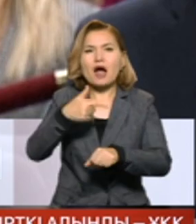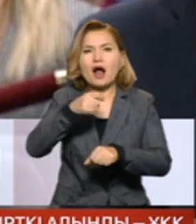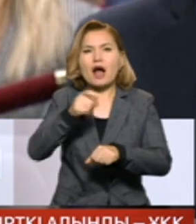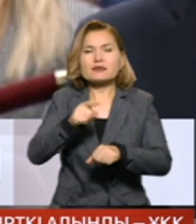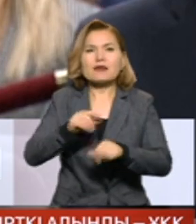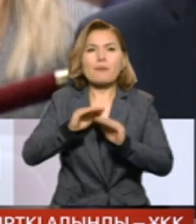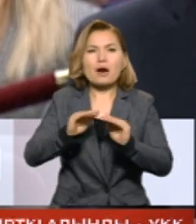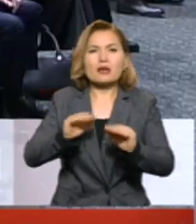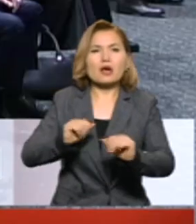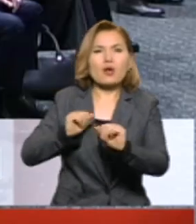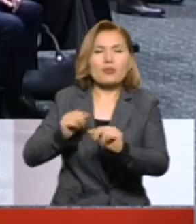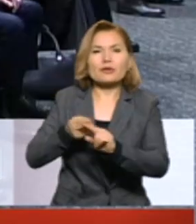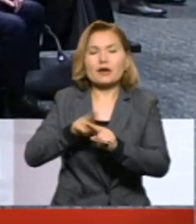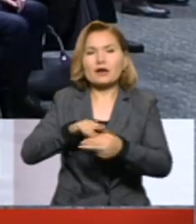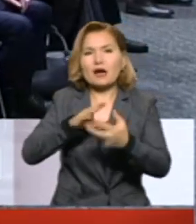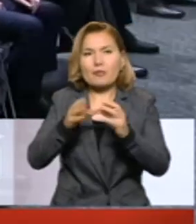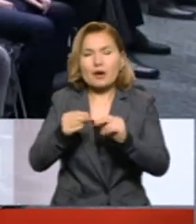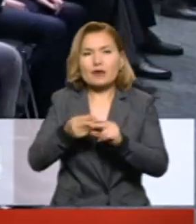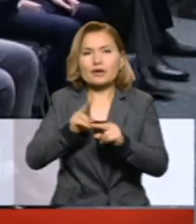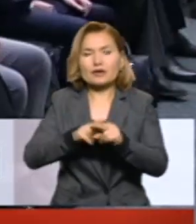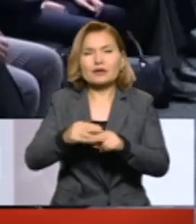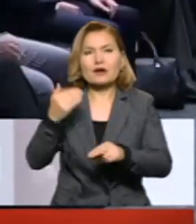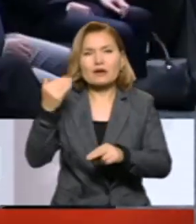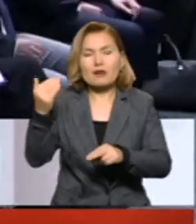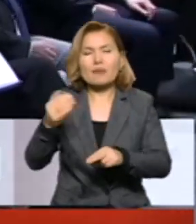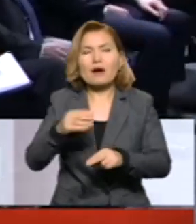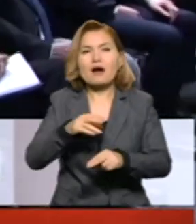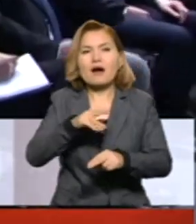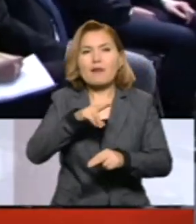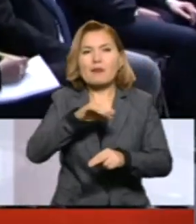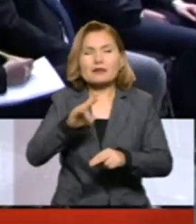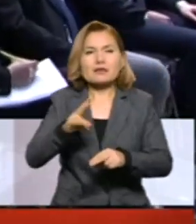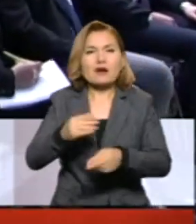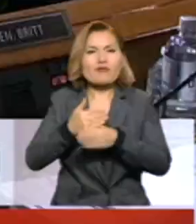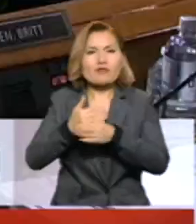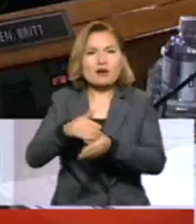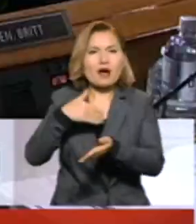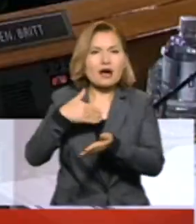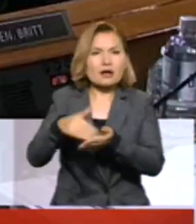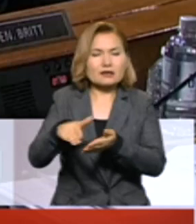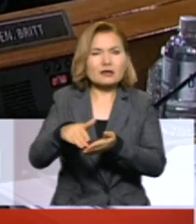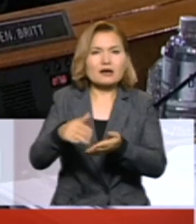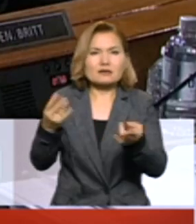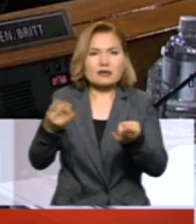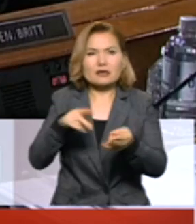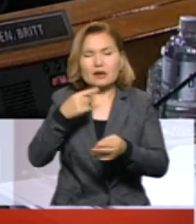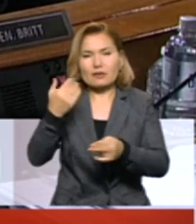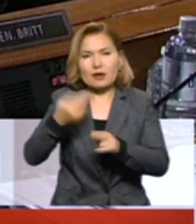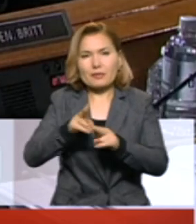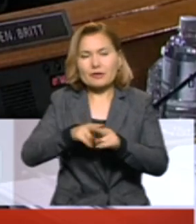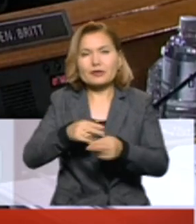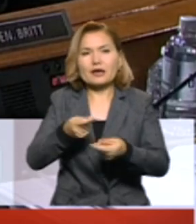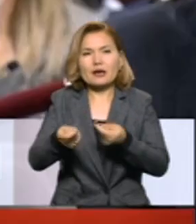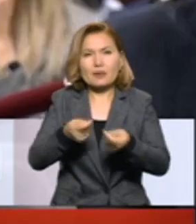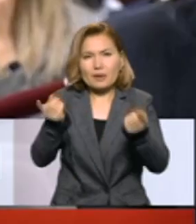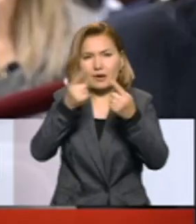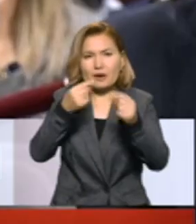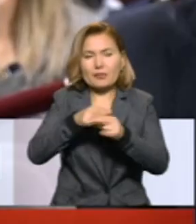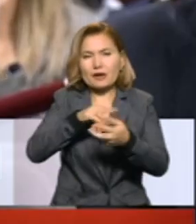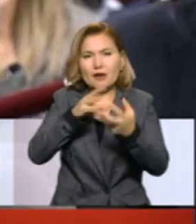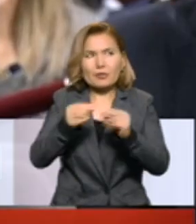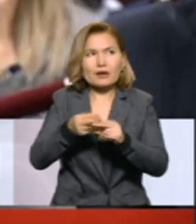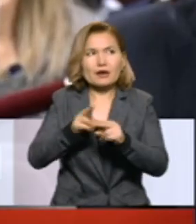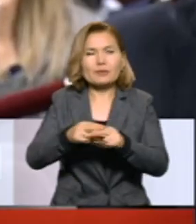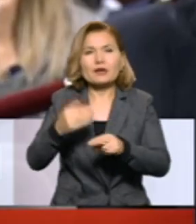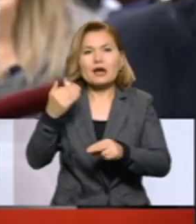балаларын қорғаңдар және геноцидті қолдауды тоқтатыңдар деп ұрандатқан. Олар мемлекеттік хатшы Энтони Блинкеннің сөзін бірнеше